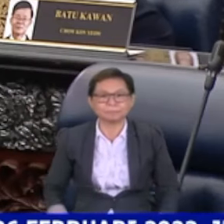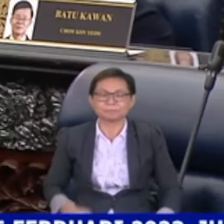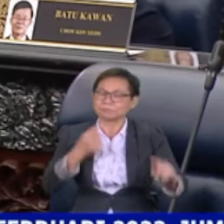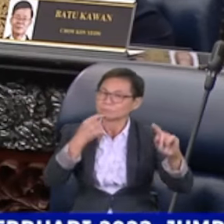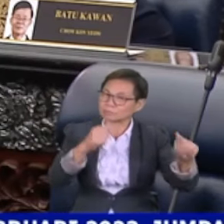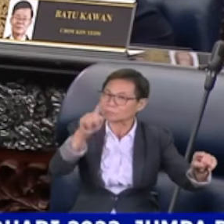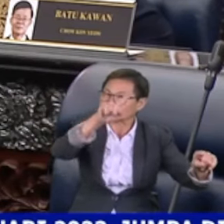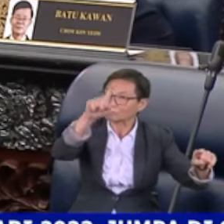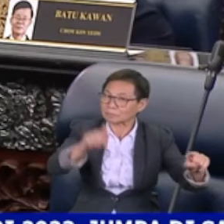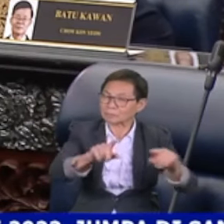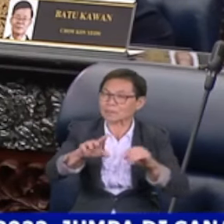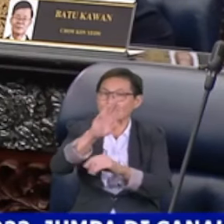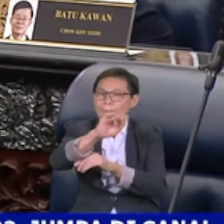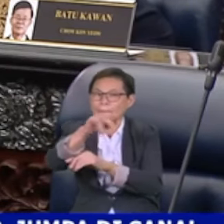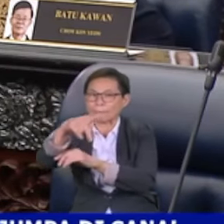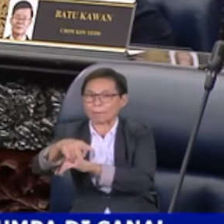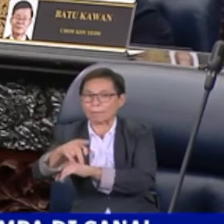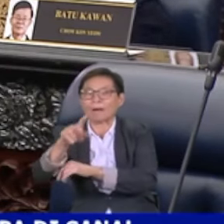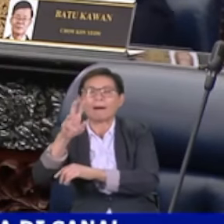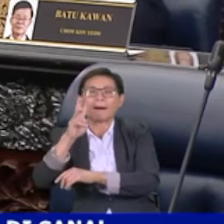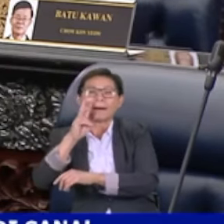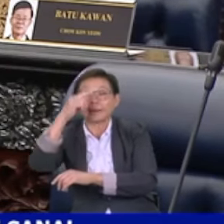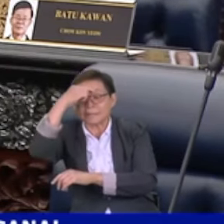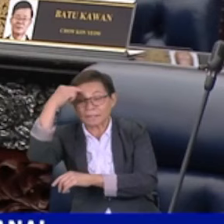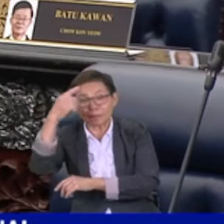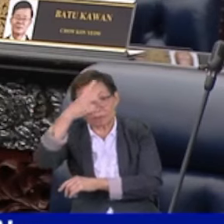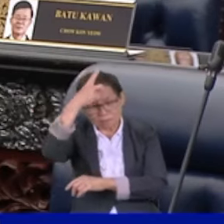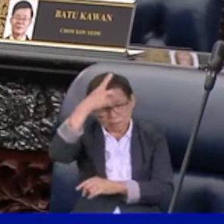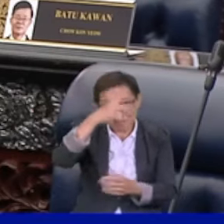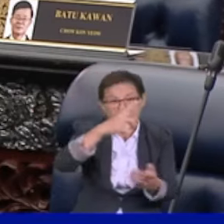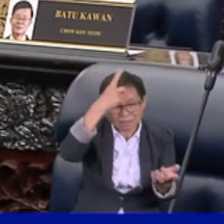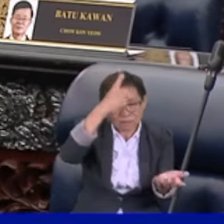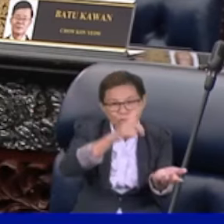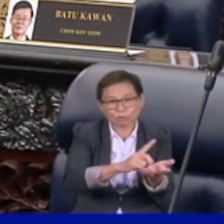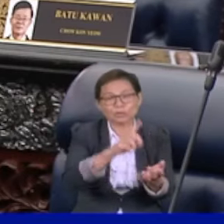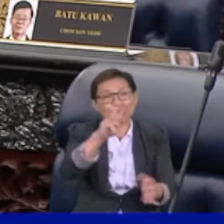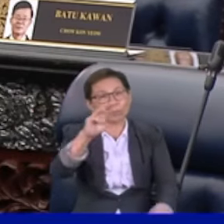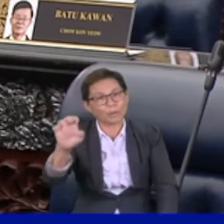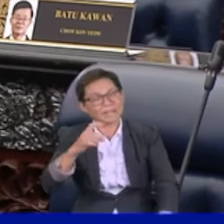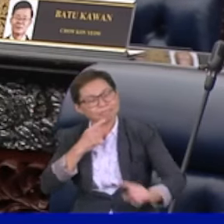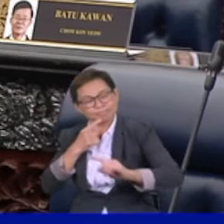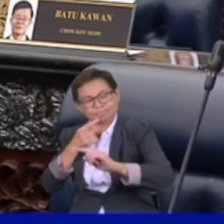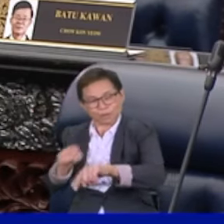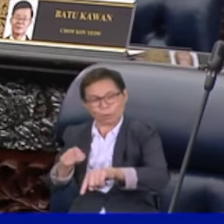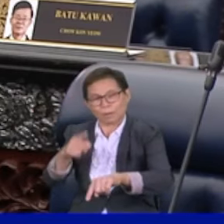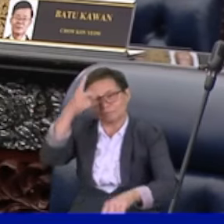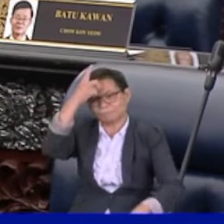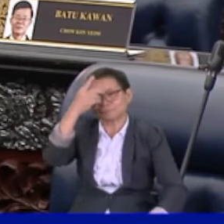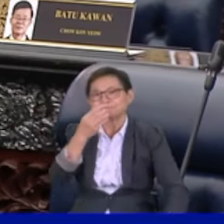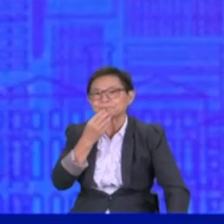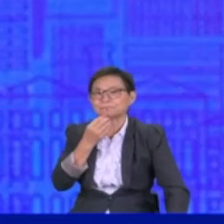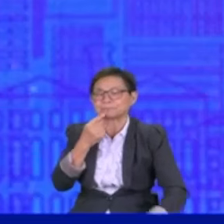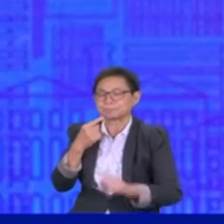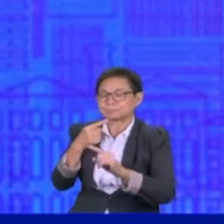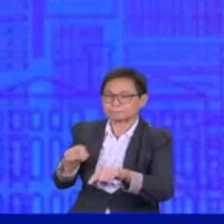Beliau menjawab soalan tambahan Ahli Parlimen Air Hitam, Dato' Sri Dr. Hui Kasyong.